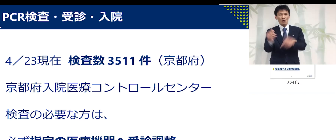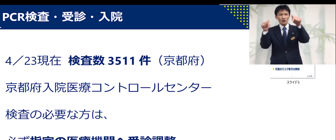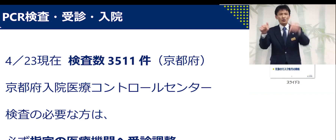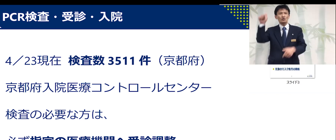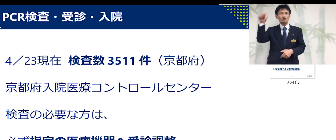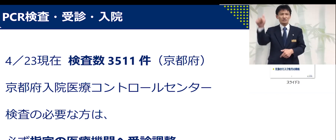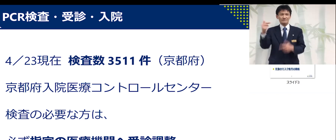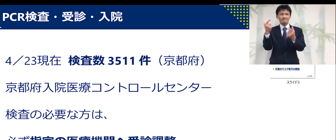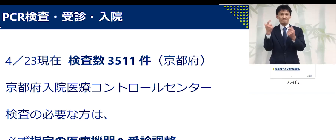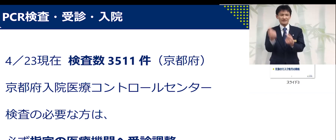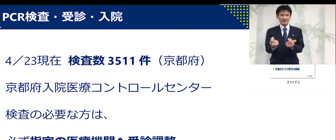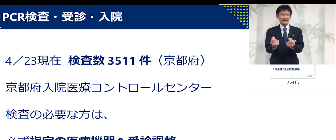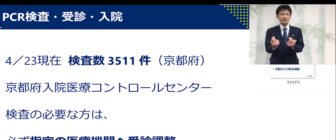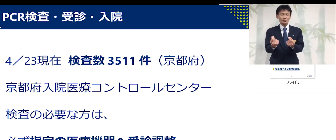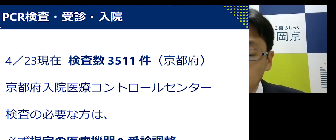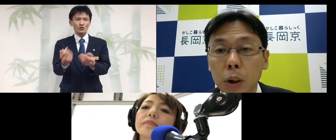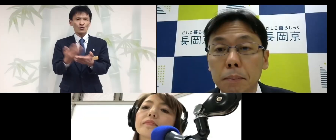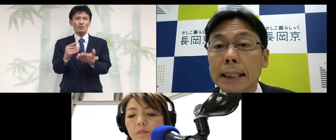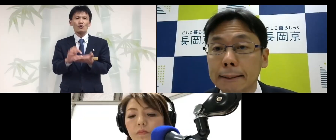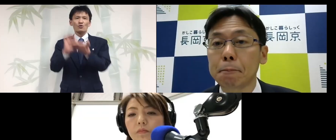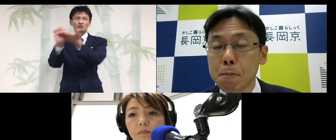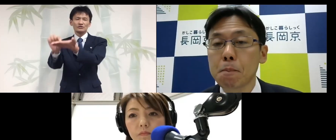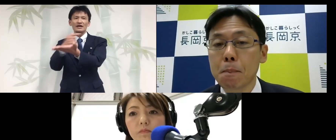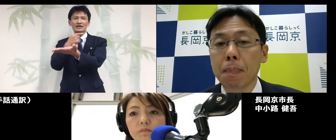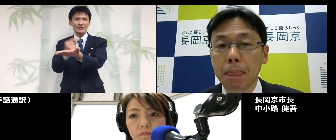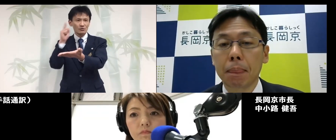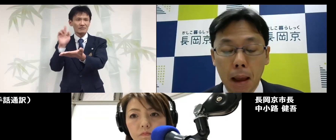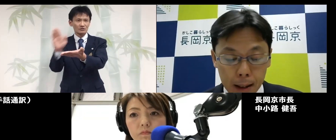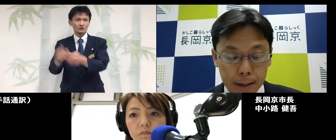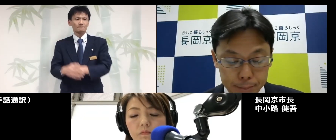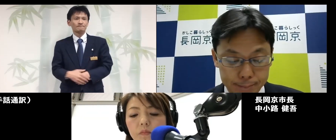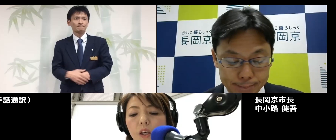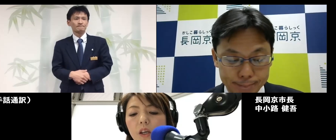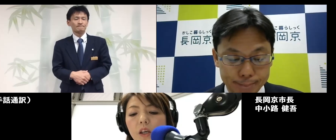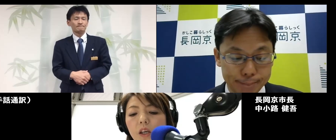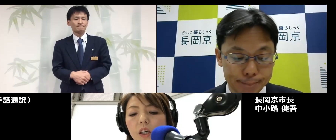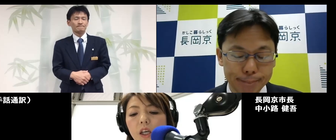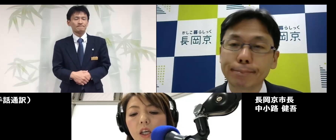をですねしていきたいなというふうに考えております。はい、